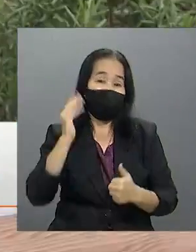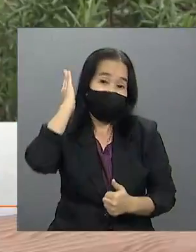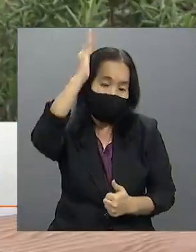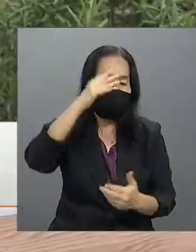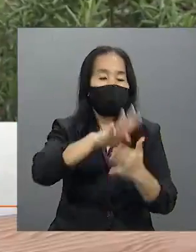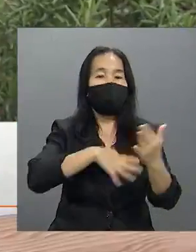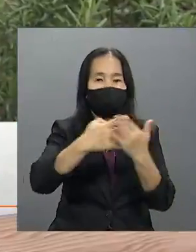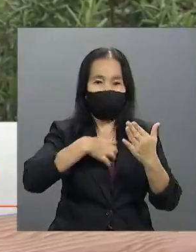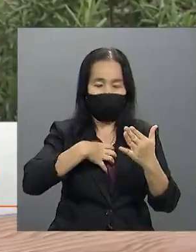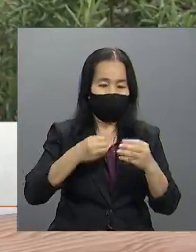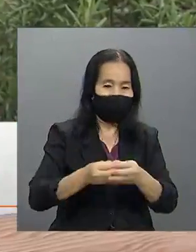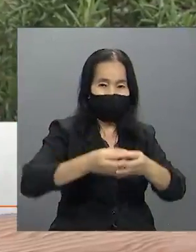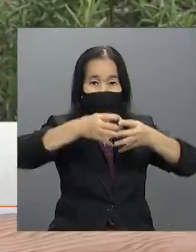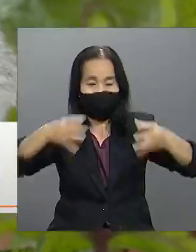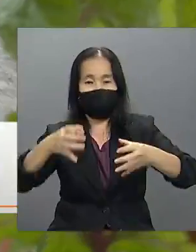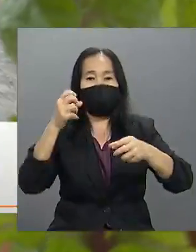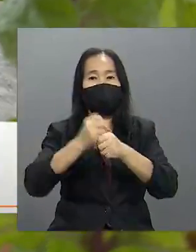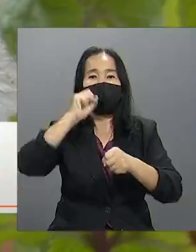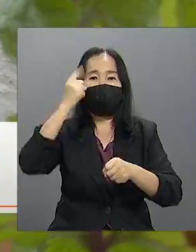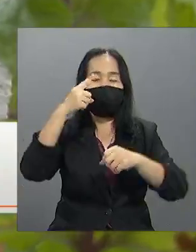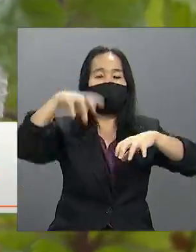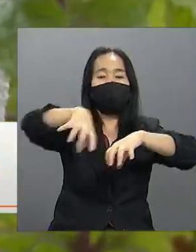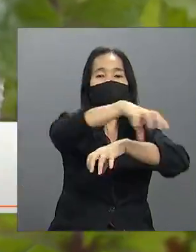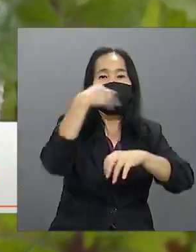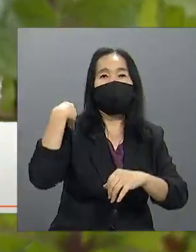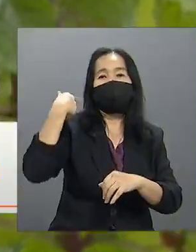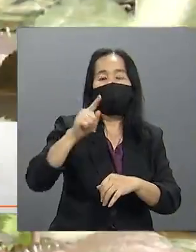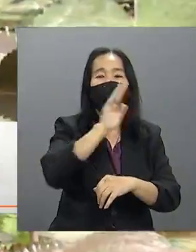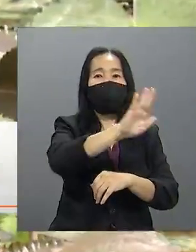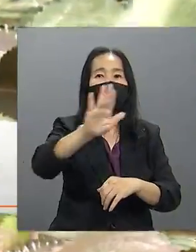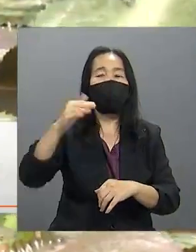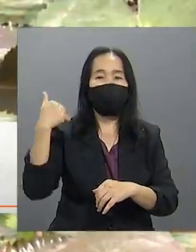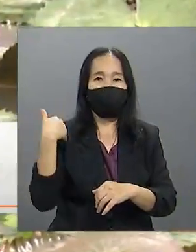ให้พื้นที่นี้สามารถใช้ประโยชน์กับคนหลายกลุ่มมากขึ้นด้วยค่ะ